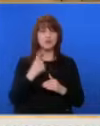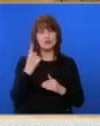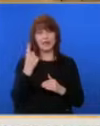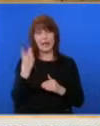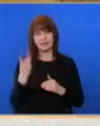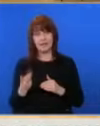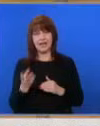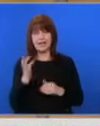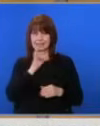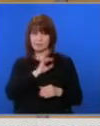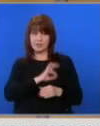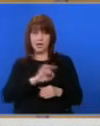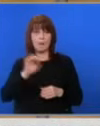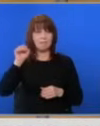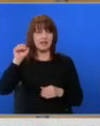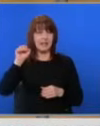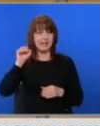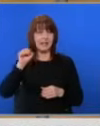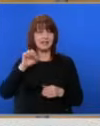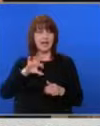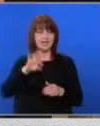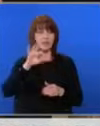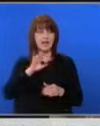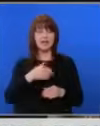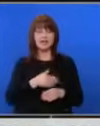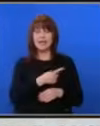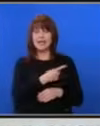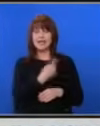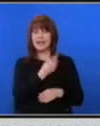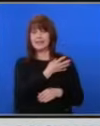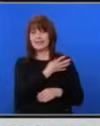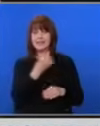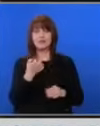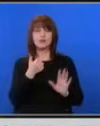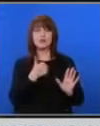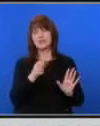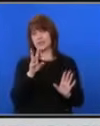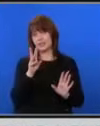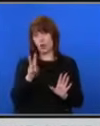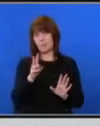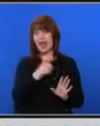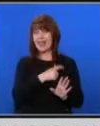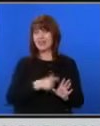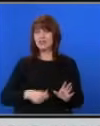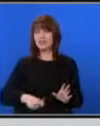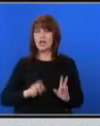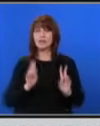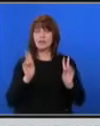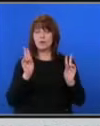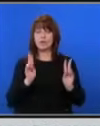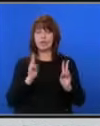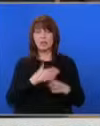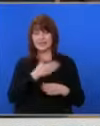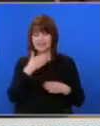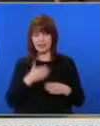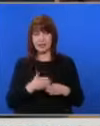цикъл. За спечелване на партийната номинация са необходими 1968. Националната конвенция на демократите за окончателен вот е